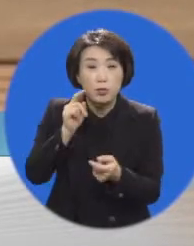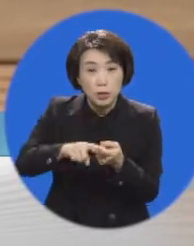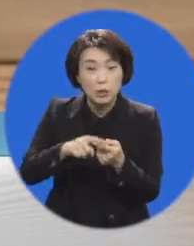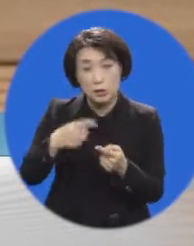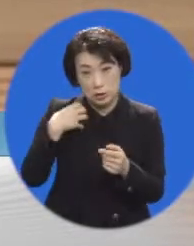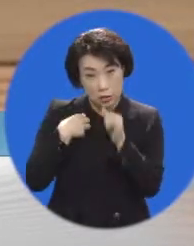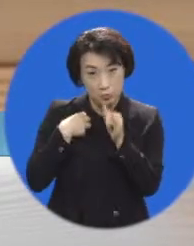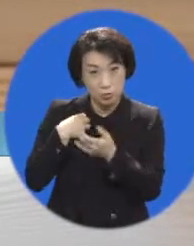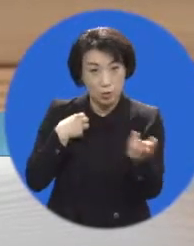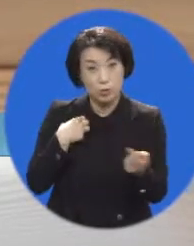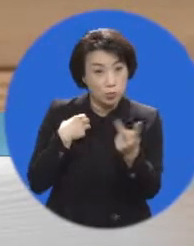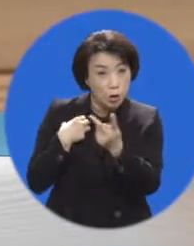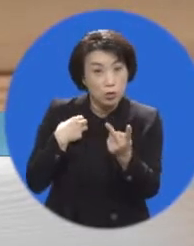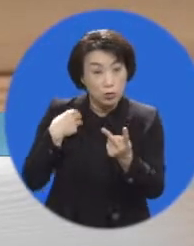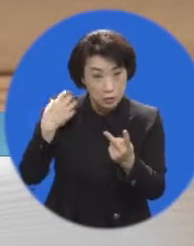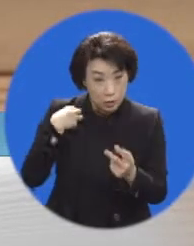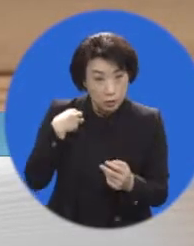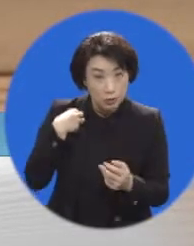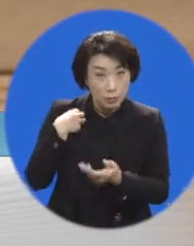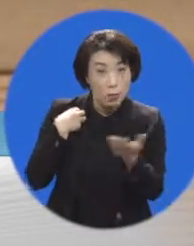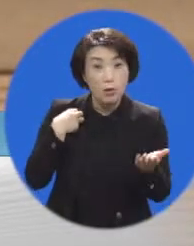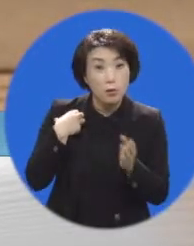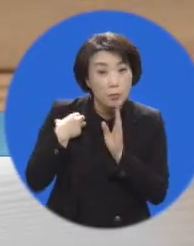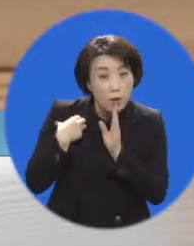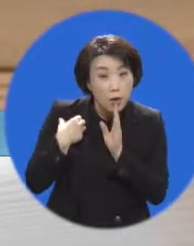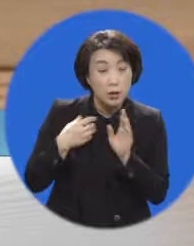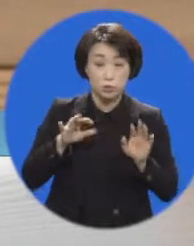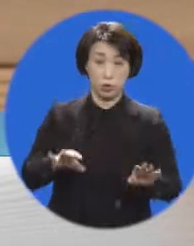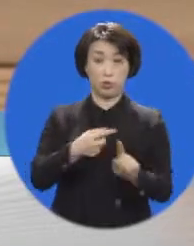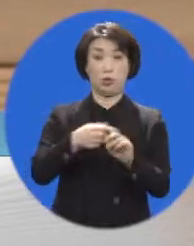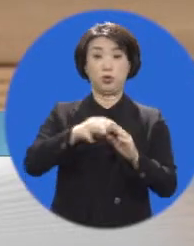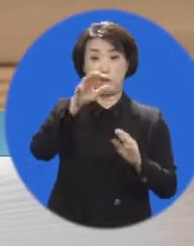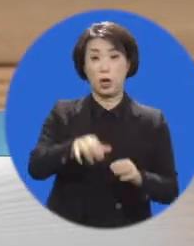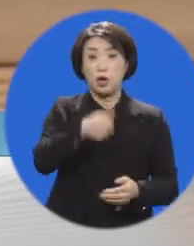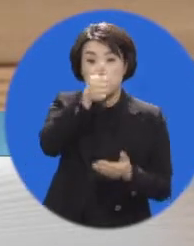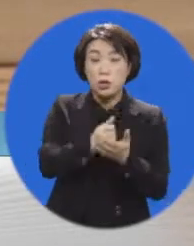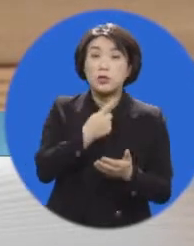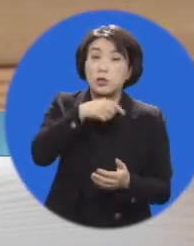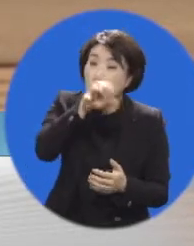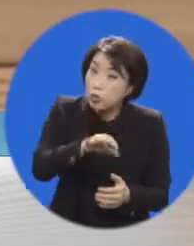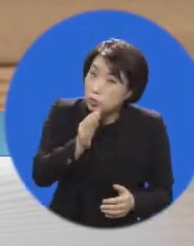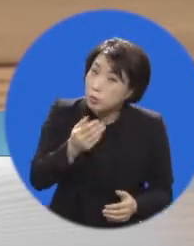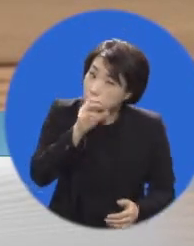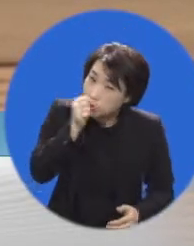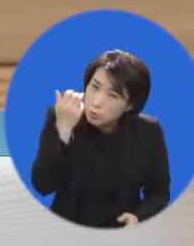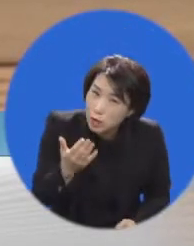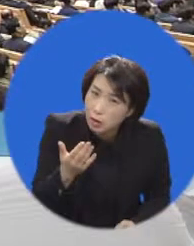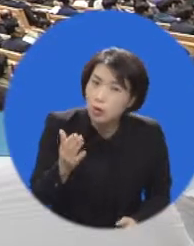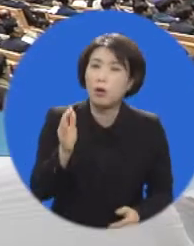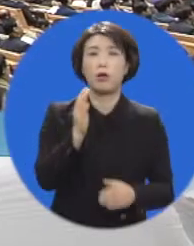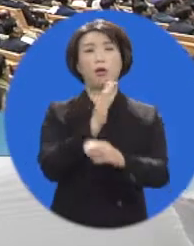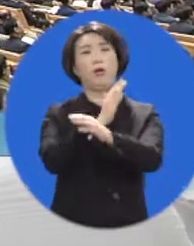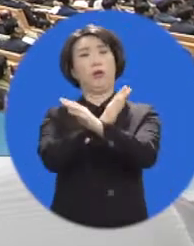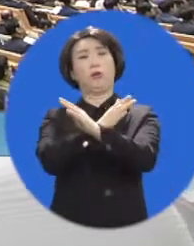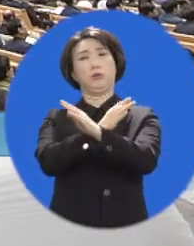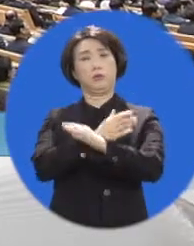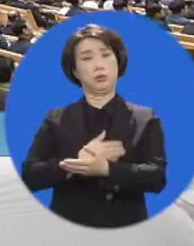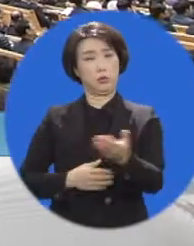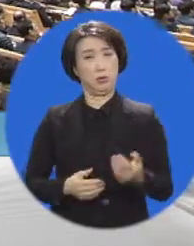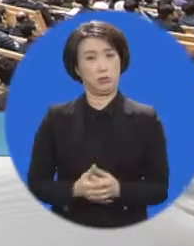되는데 교회가 이런 죄의 온상이 돼서 되겠습니까? 절대 안 되죠.